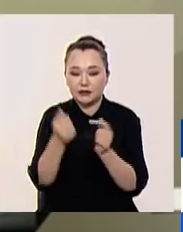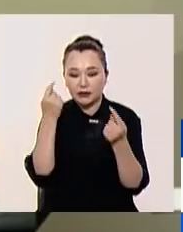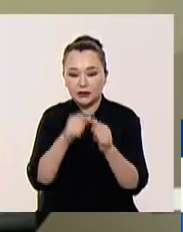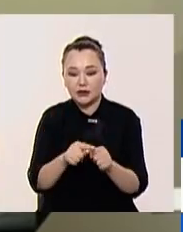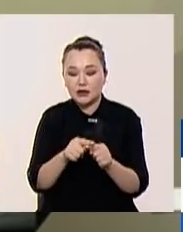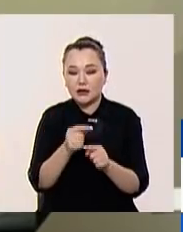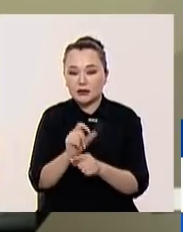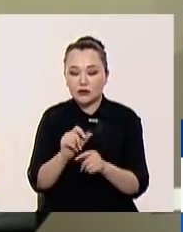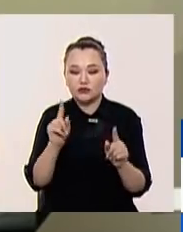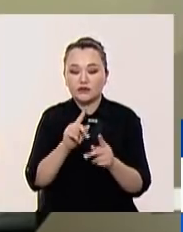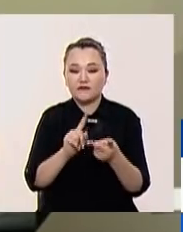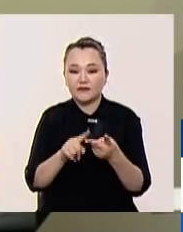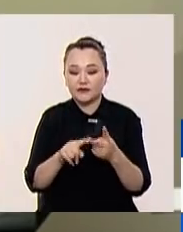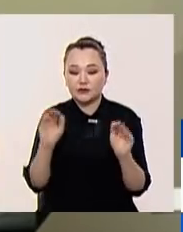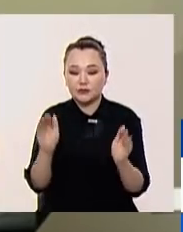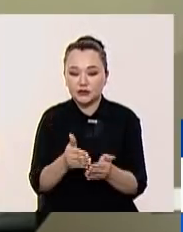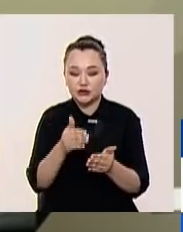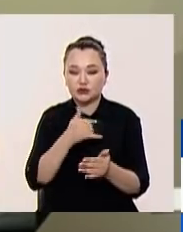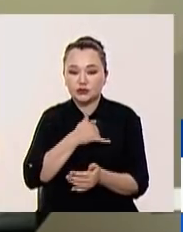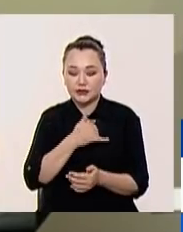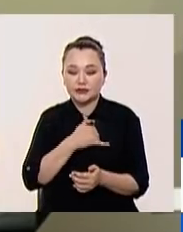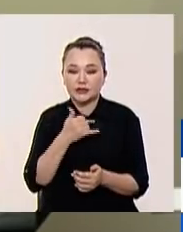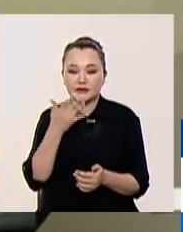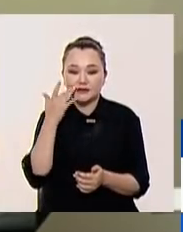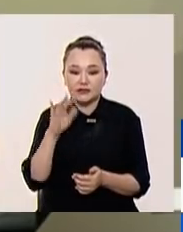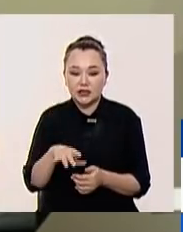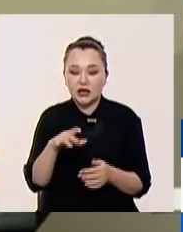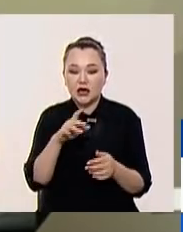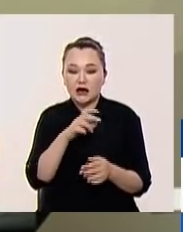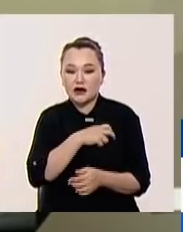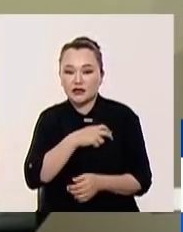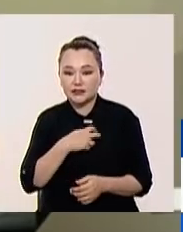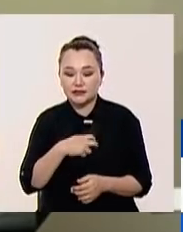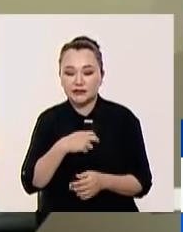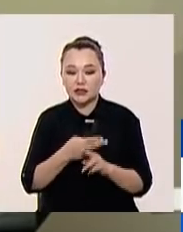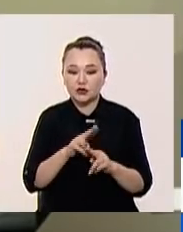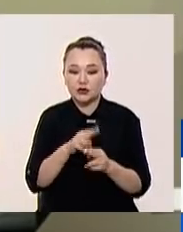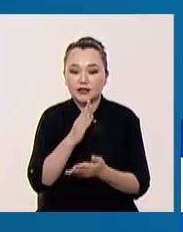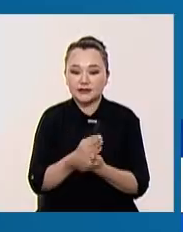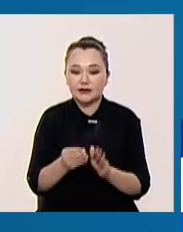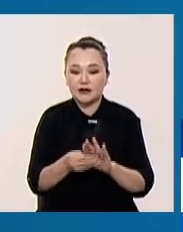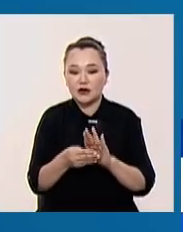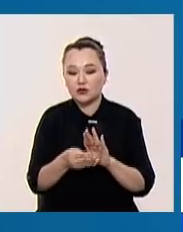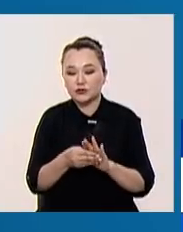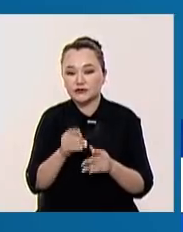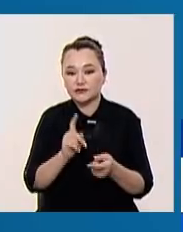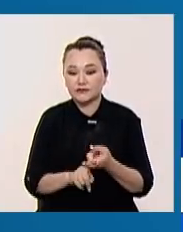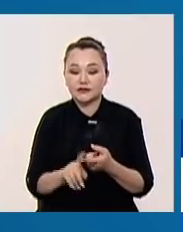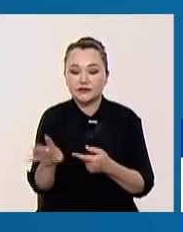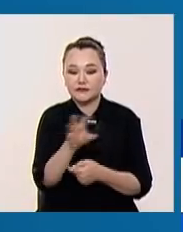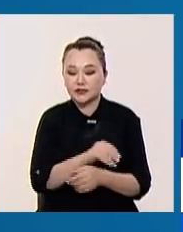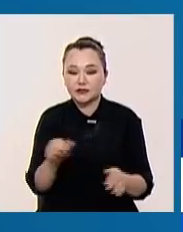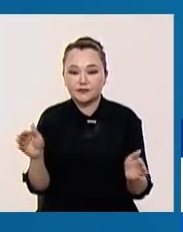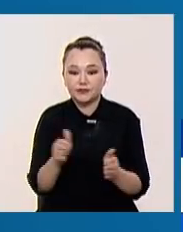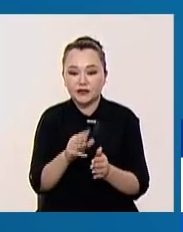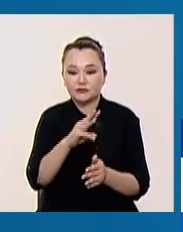все-таки уменьшить того, что, как нам всегда, риски, которые существуют, и коррупционные риски. Задача МЧС – свести к